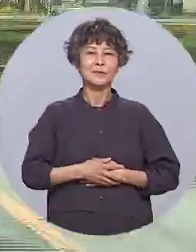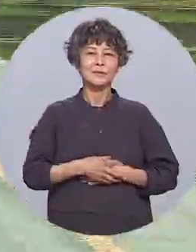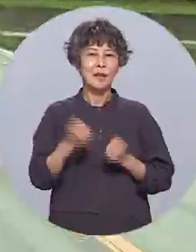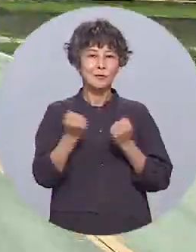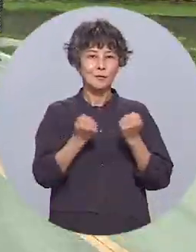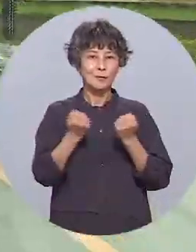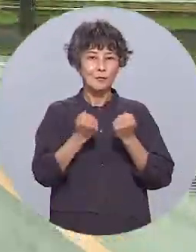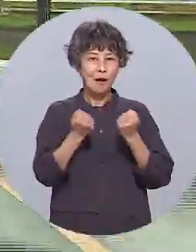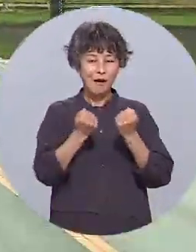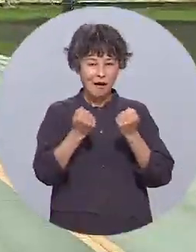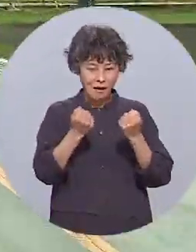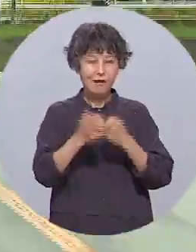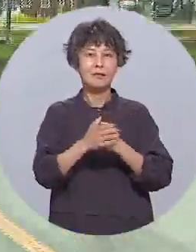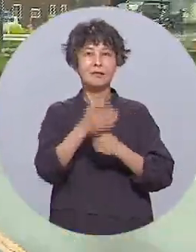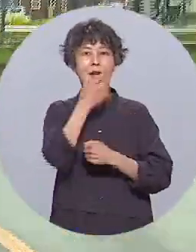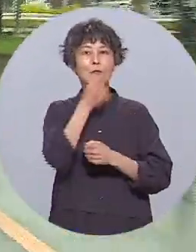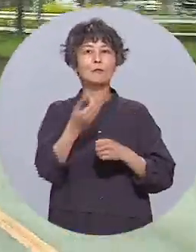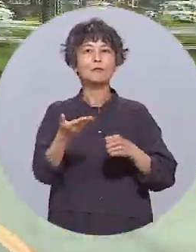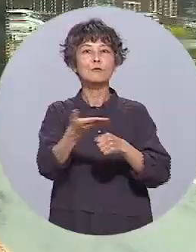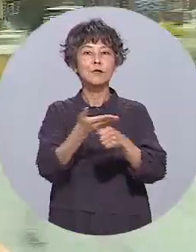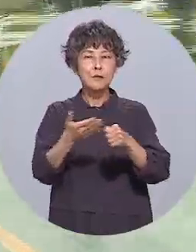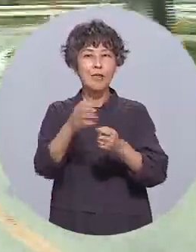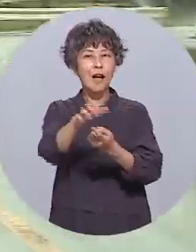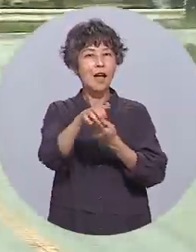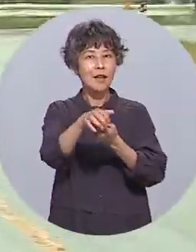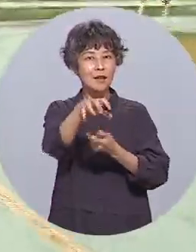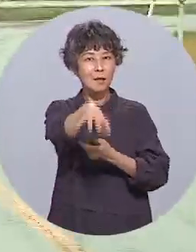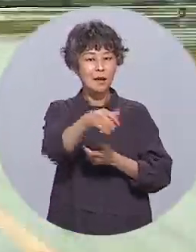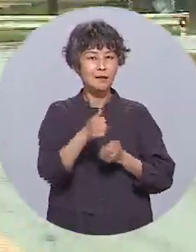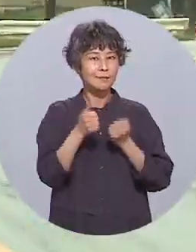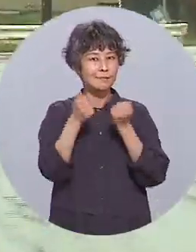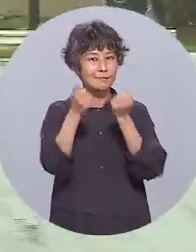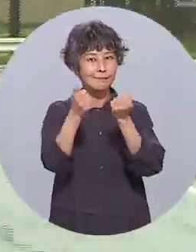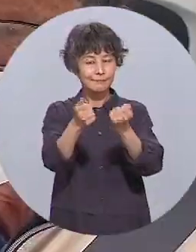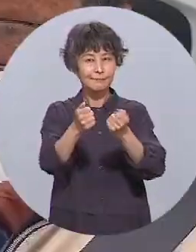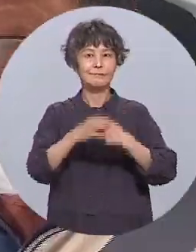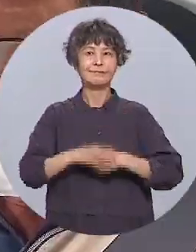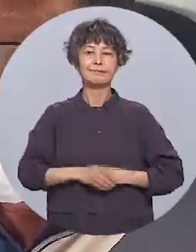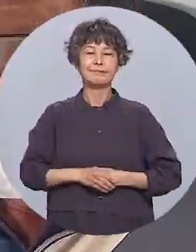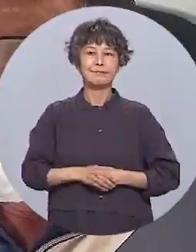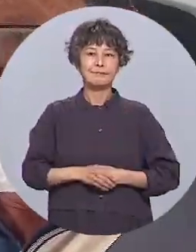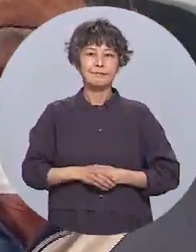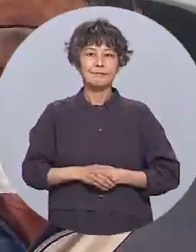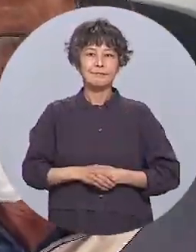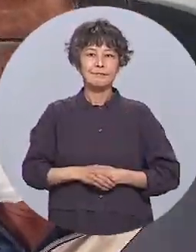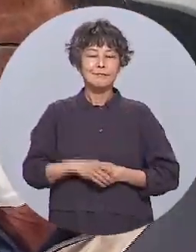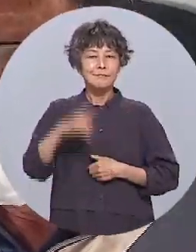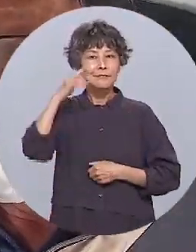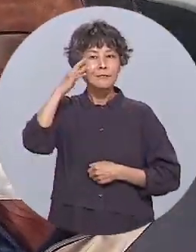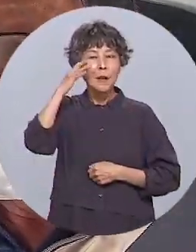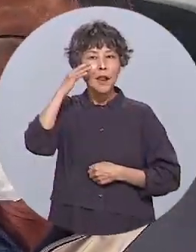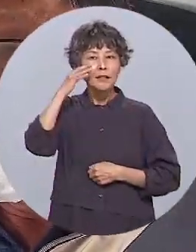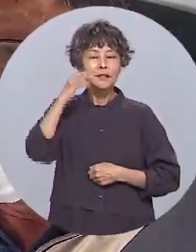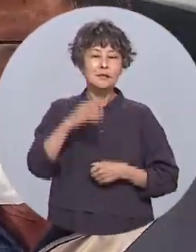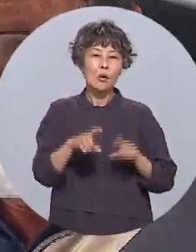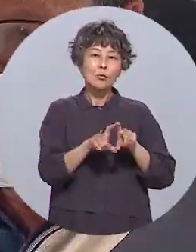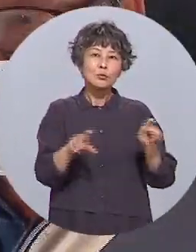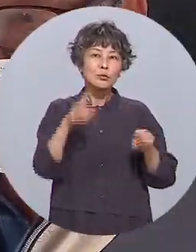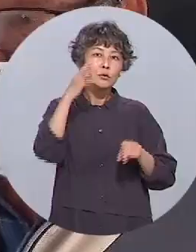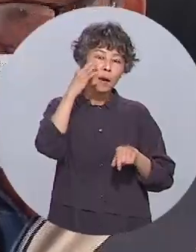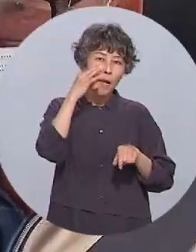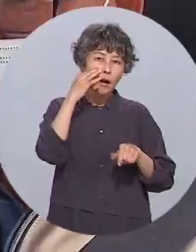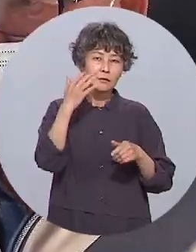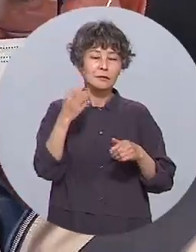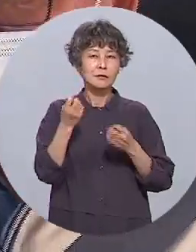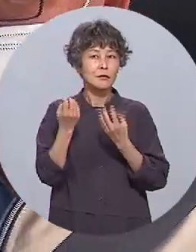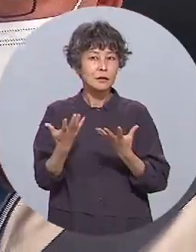ったー。 車を走らせて福島さんの畑に向かいます。 玉ねぎって普通の玉ねぎと新